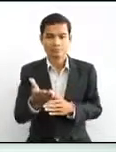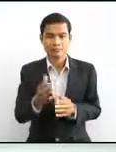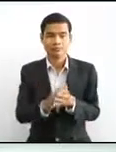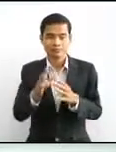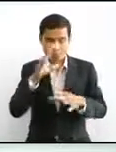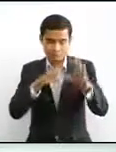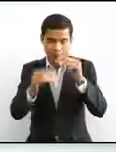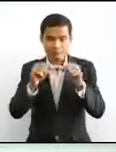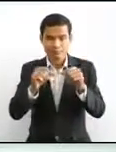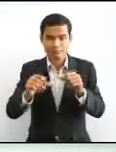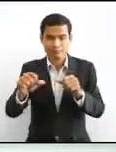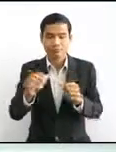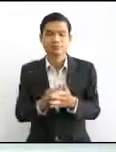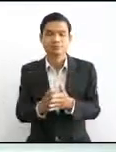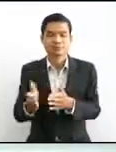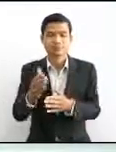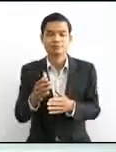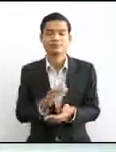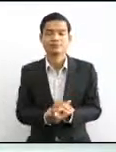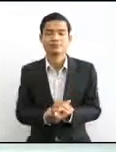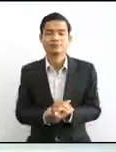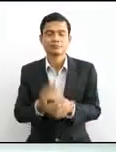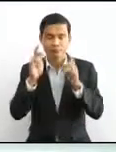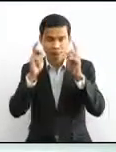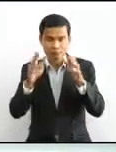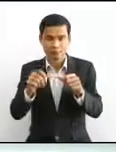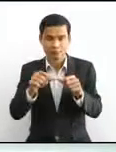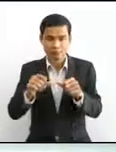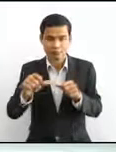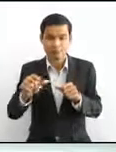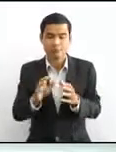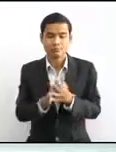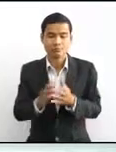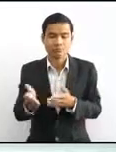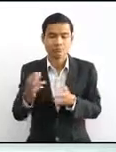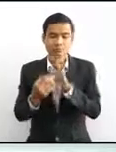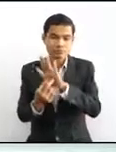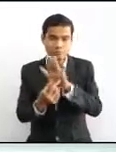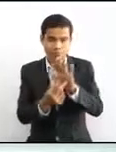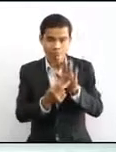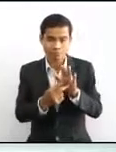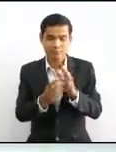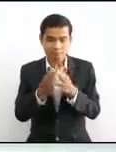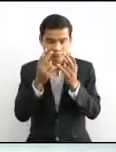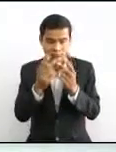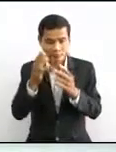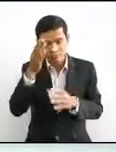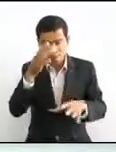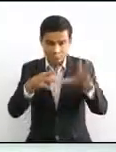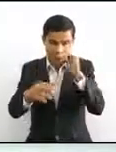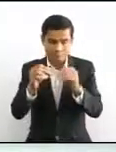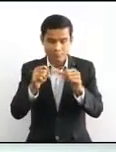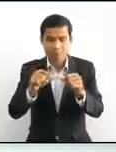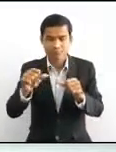nâng riêng bằng tọp tiết ná ta bằng tọp tiết ní nẹ kêu nâng miên là vấy dọc mớp ai con tặng ạc nìa bàn đắng nè thì